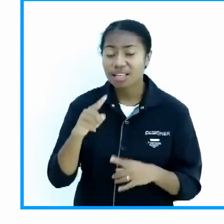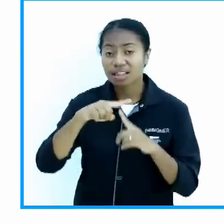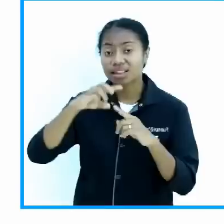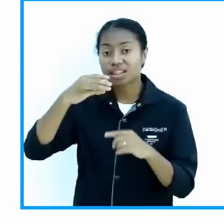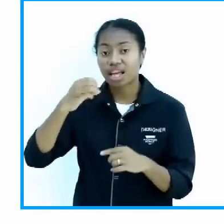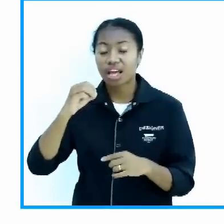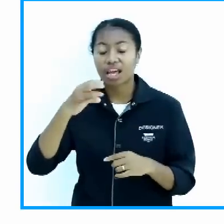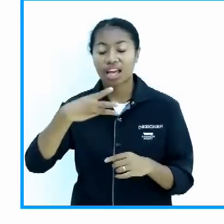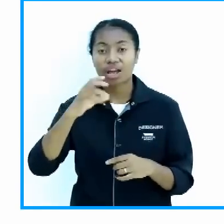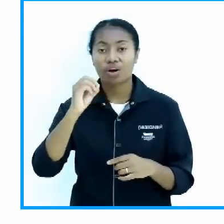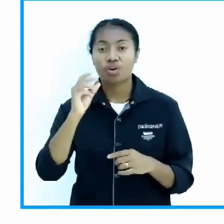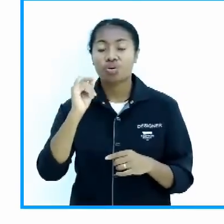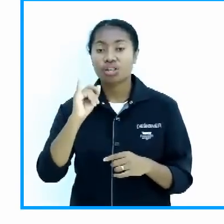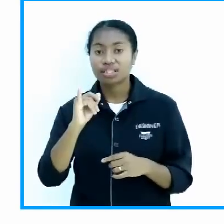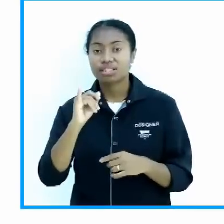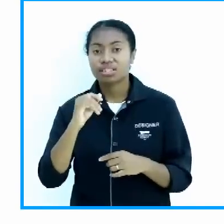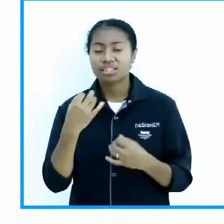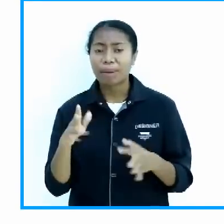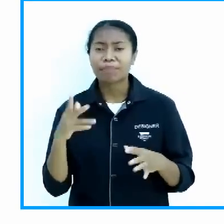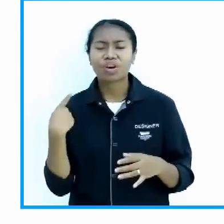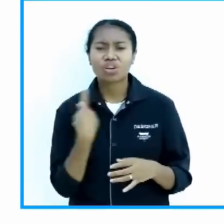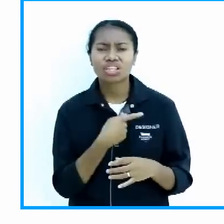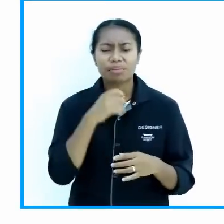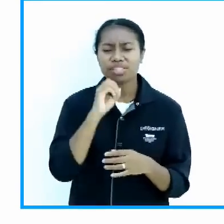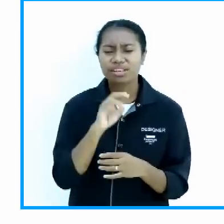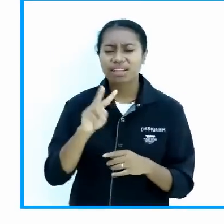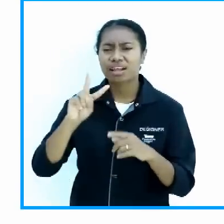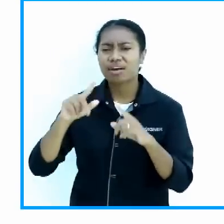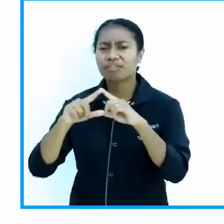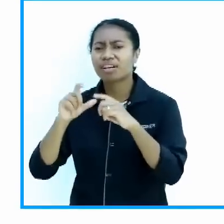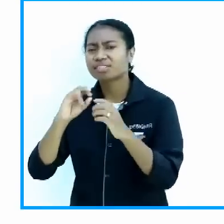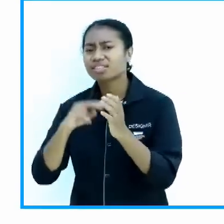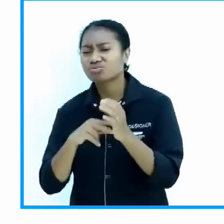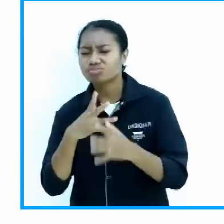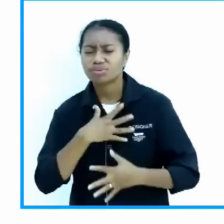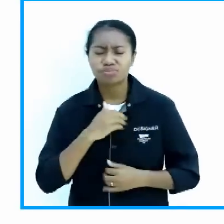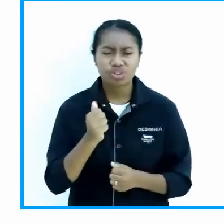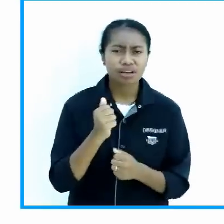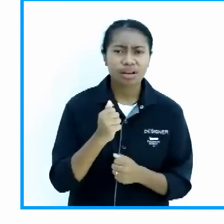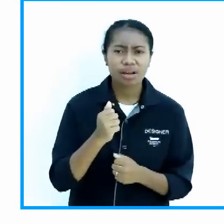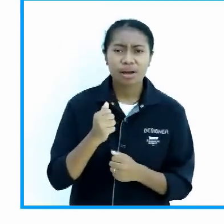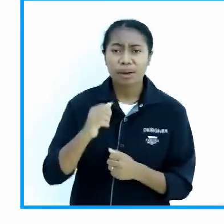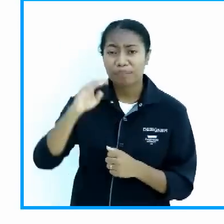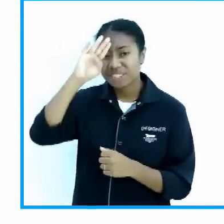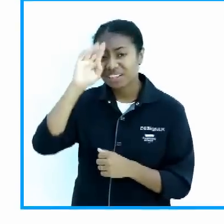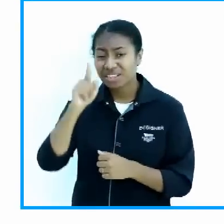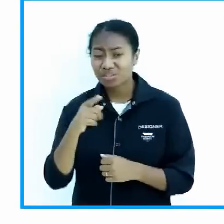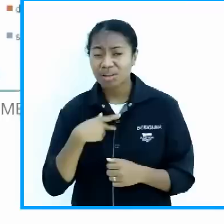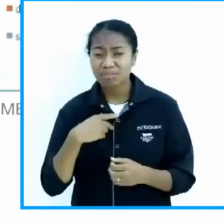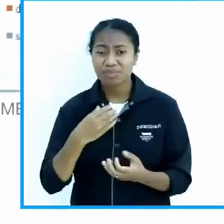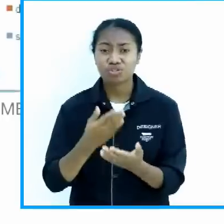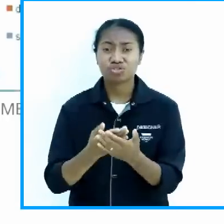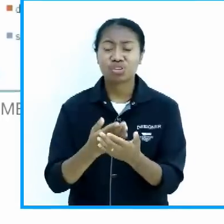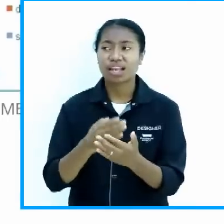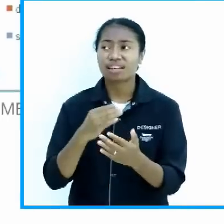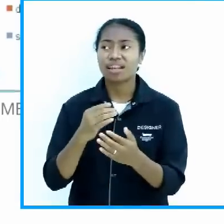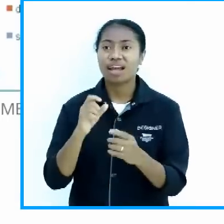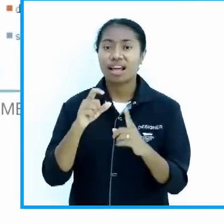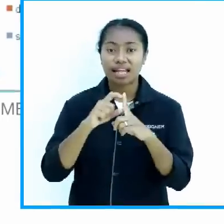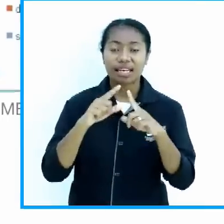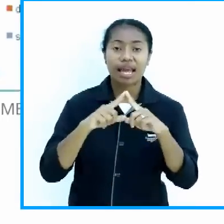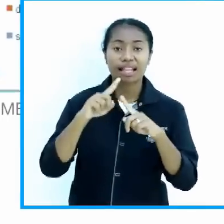teori yang nyasar, tidak tahu dari mana. Tapi kalau kita bicara kalau vaksin menurunkan penyakit, itu data. Saya tunjukkan data. Ya, slide berikut. Nah